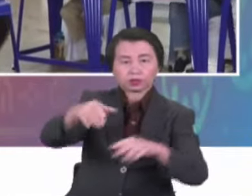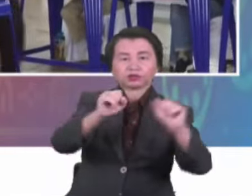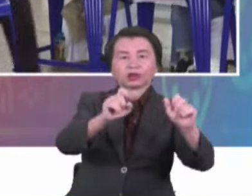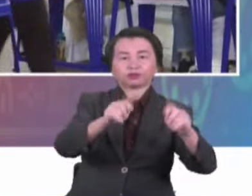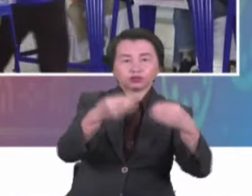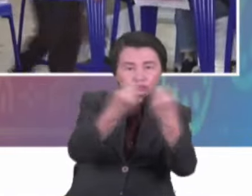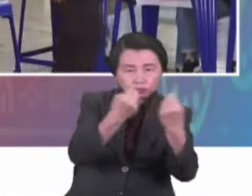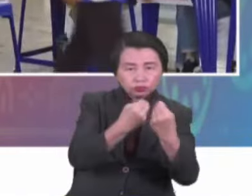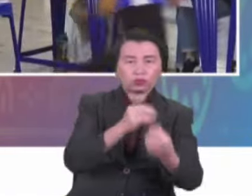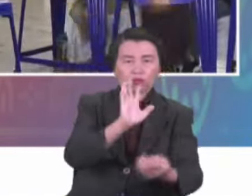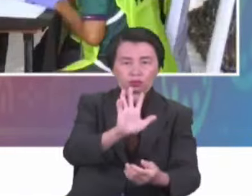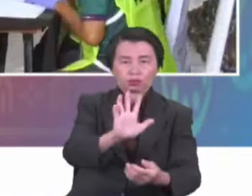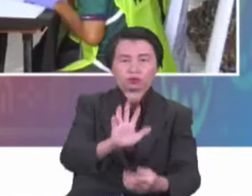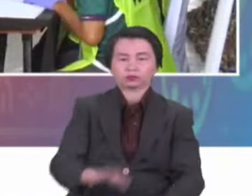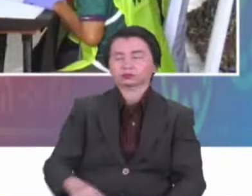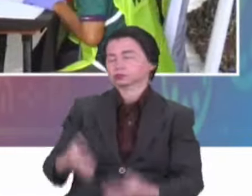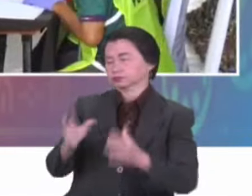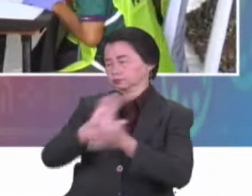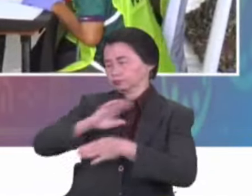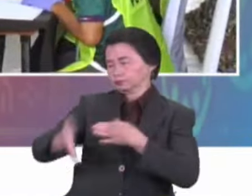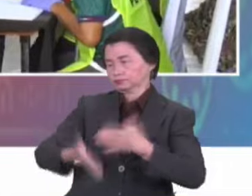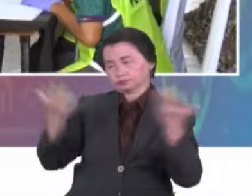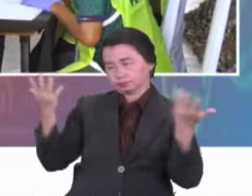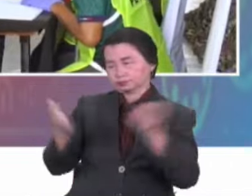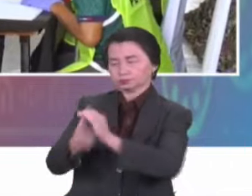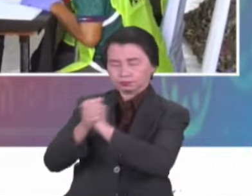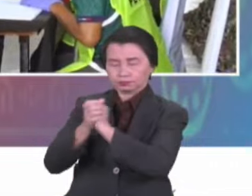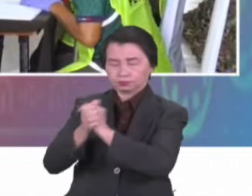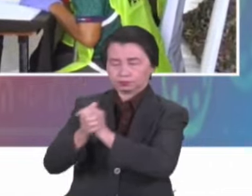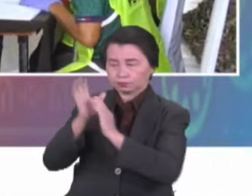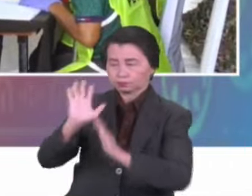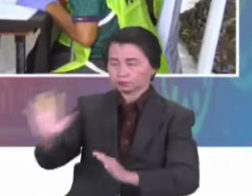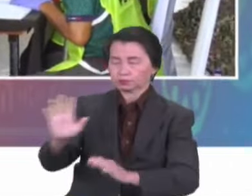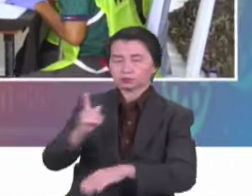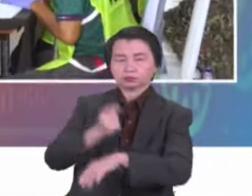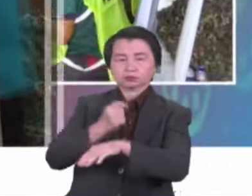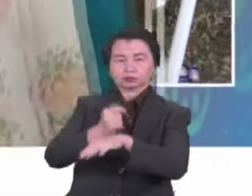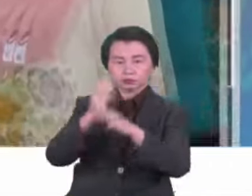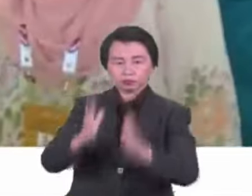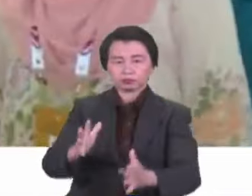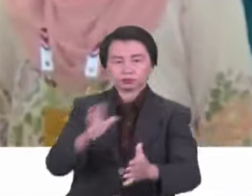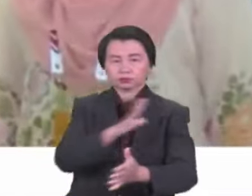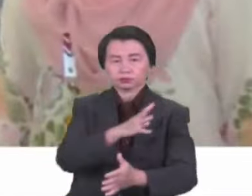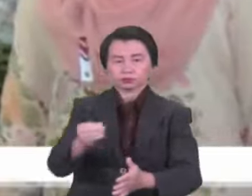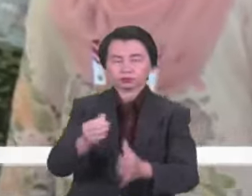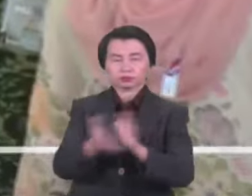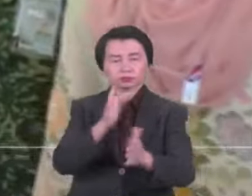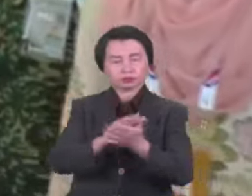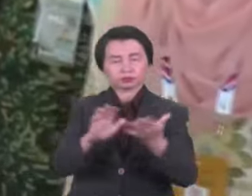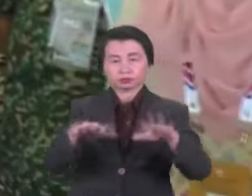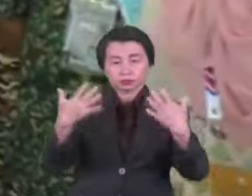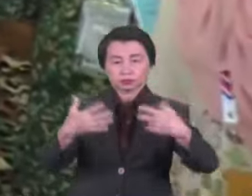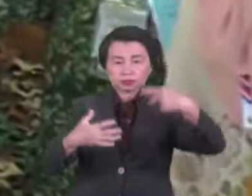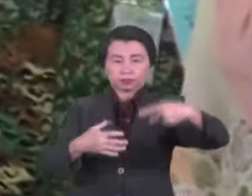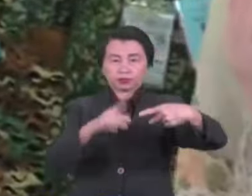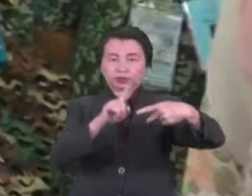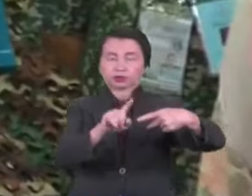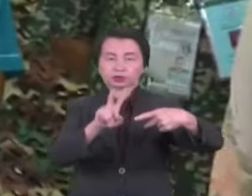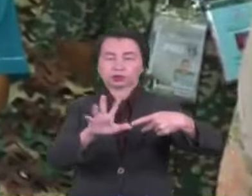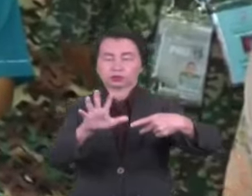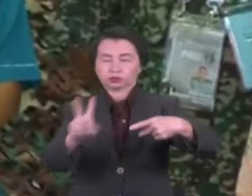alhamdulillah selesai semua. Tahniah kepada Puan dan juga para petugas untuk hari ini. Jadi selesai juga untuk P152